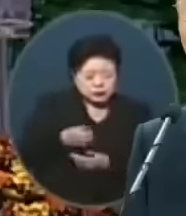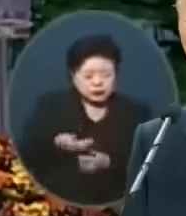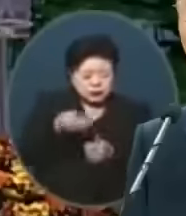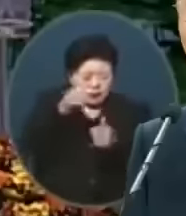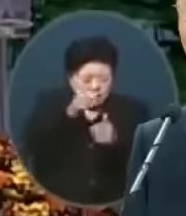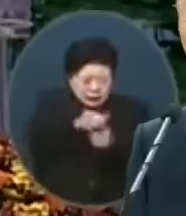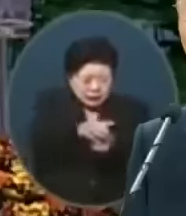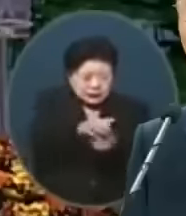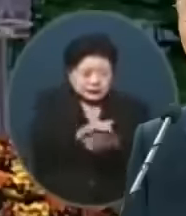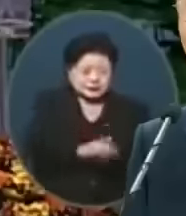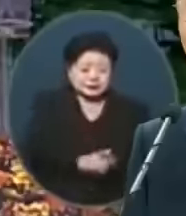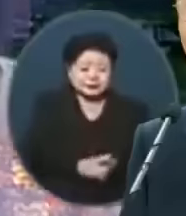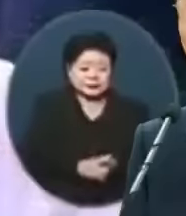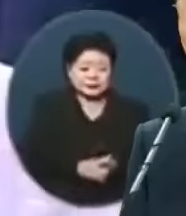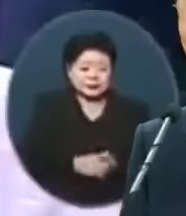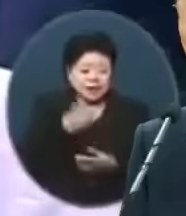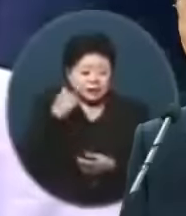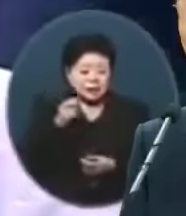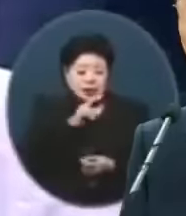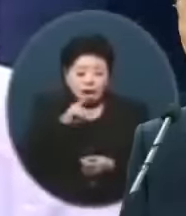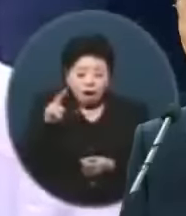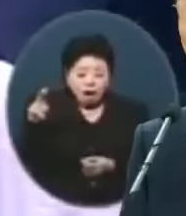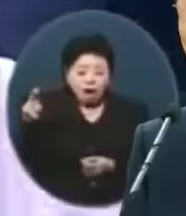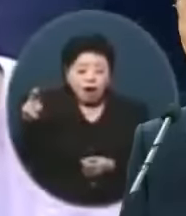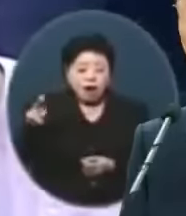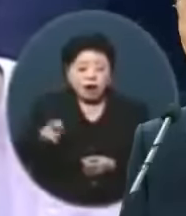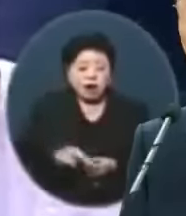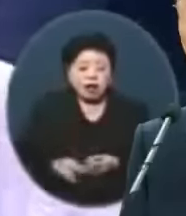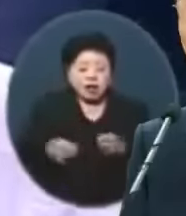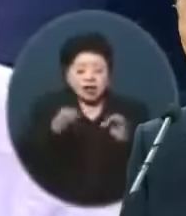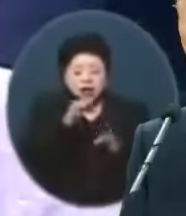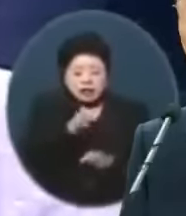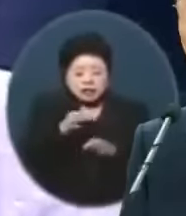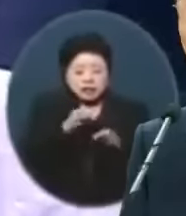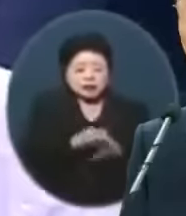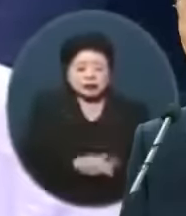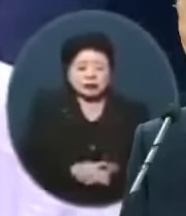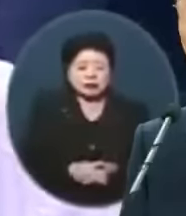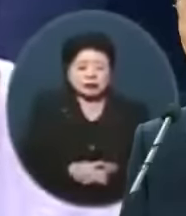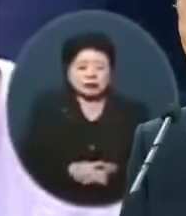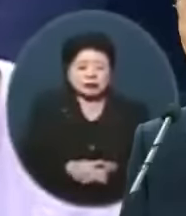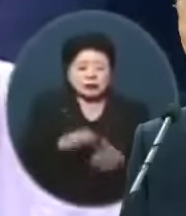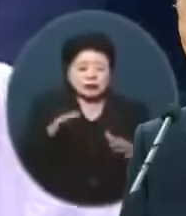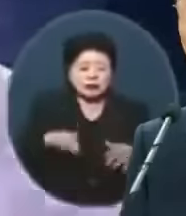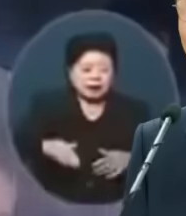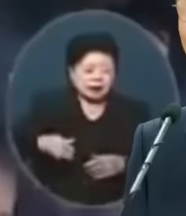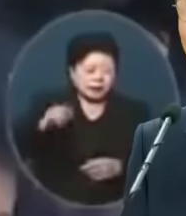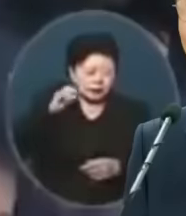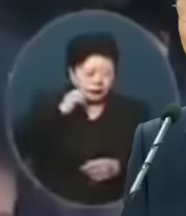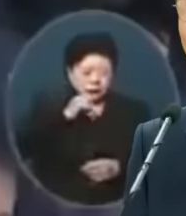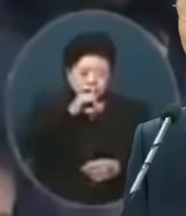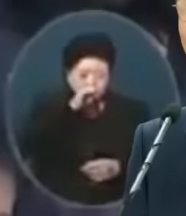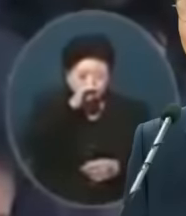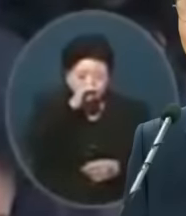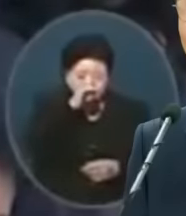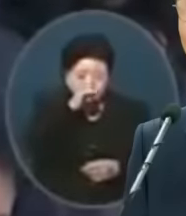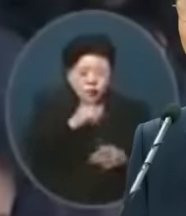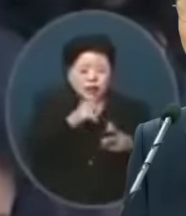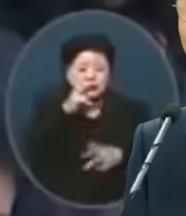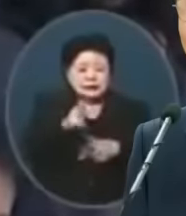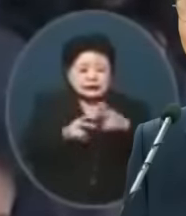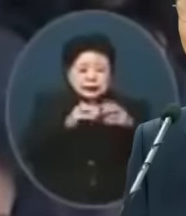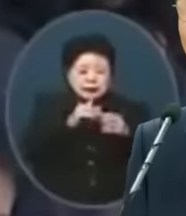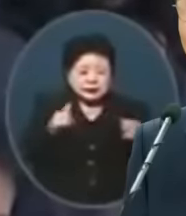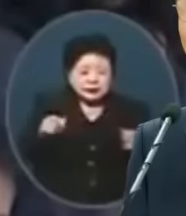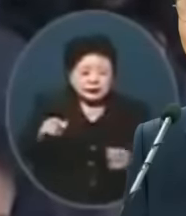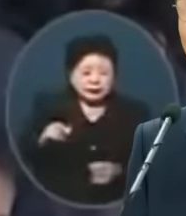내려놓사오니 아버지여, 경제적으로 한파가 몰아치고 있고 사업을 하는 사람들